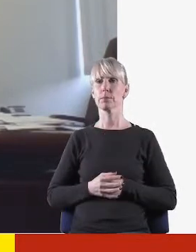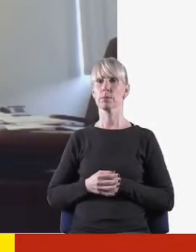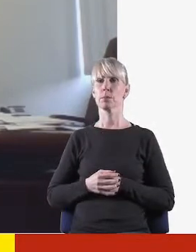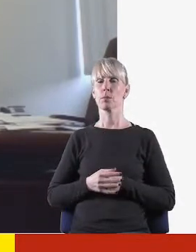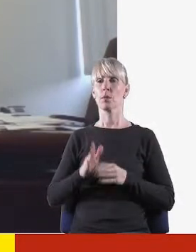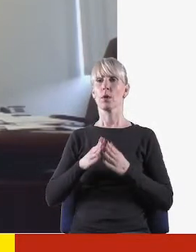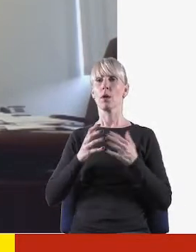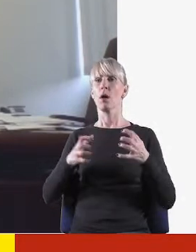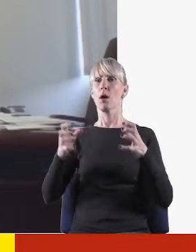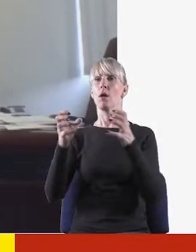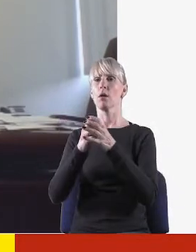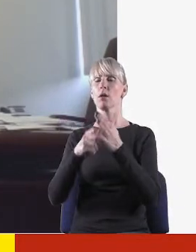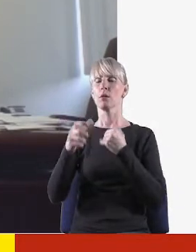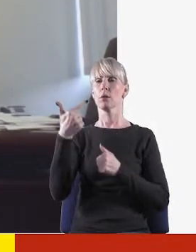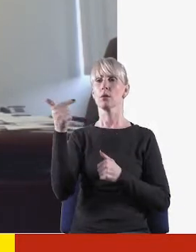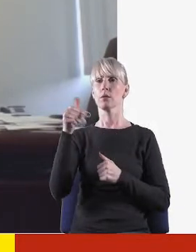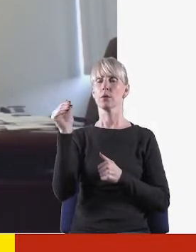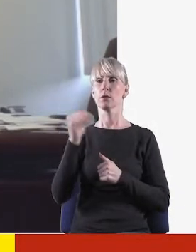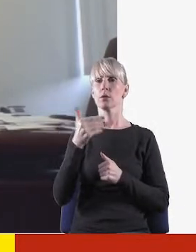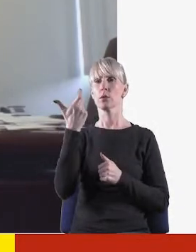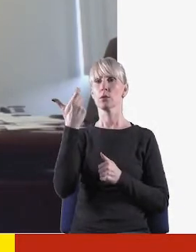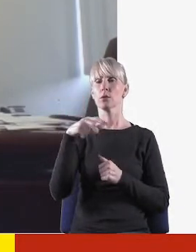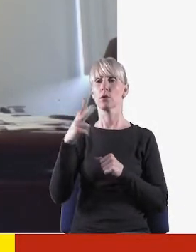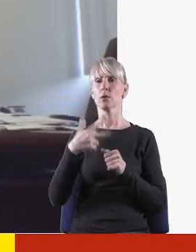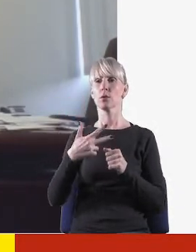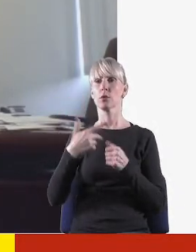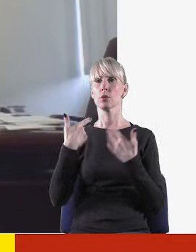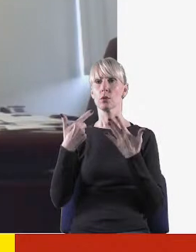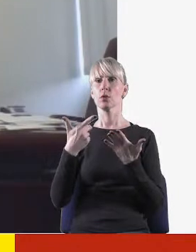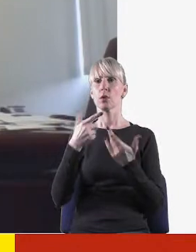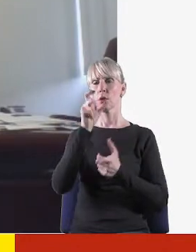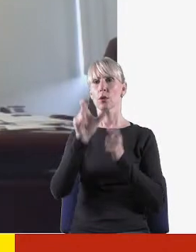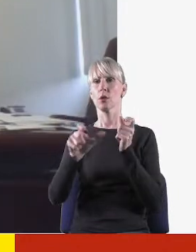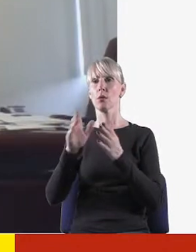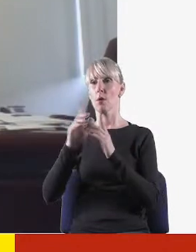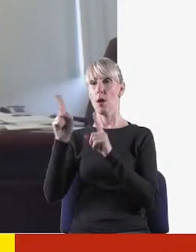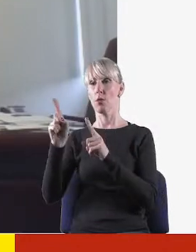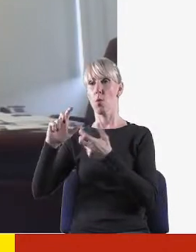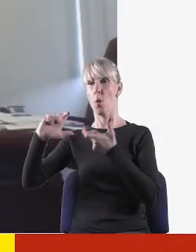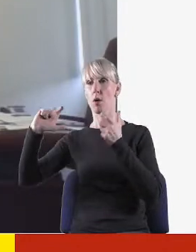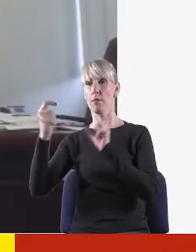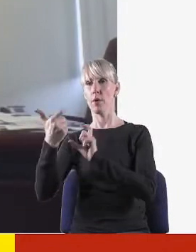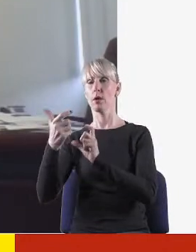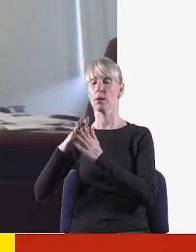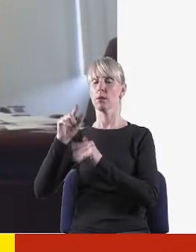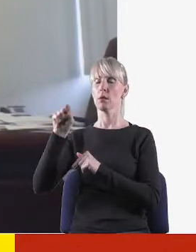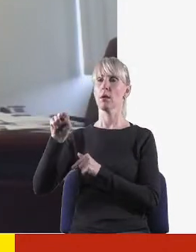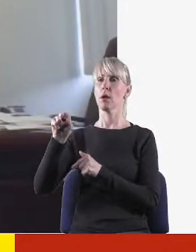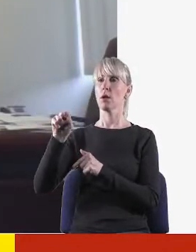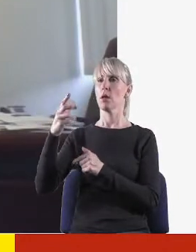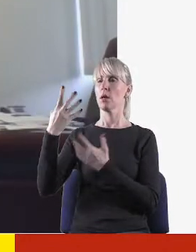izolacją 2137 osób, a kwarantanną